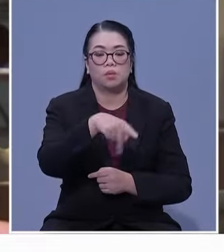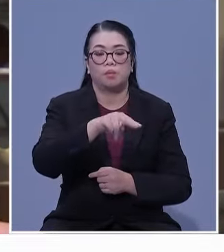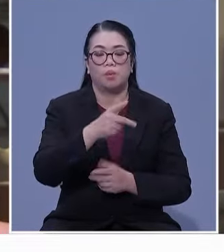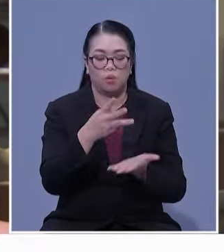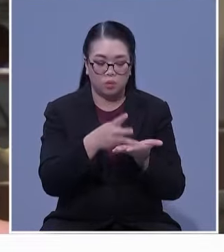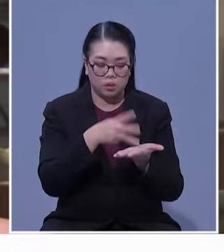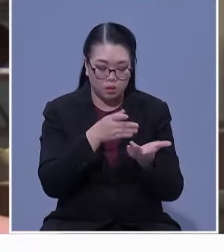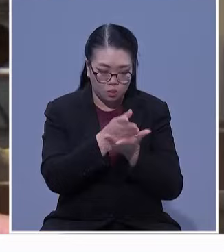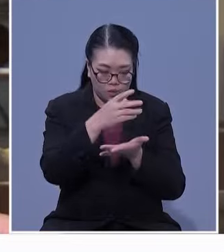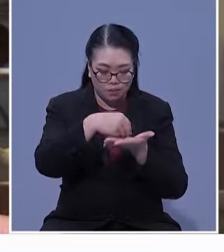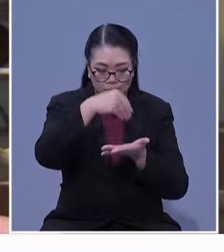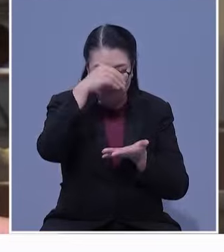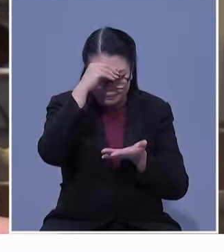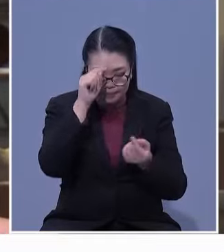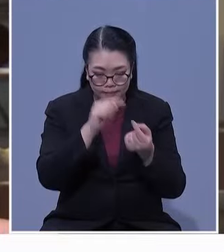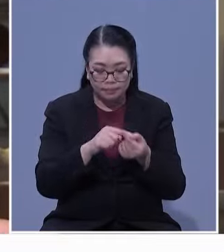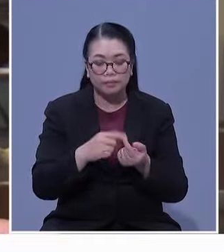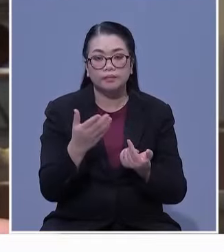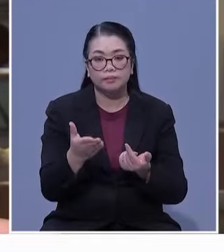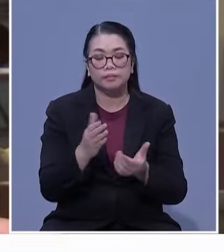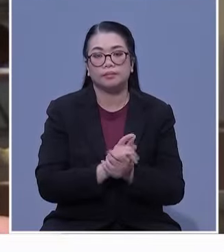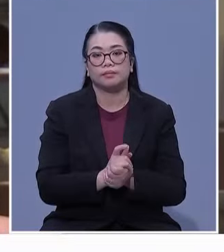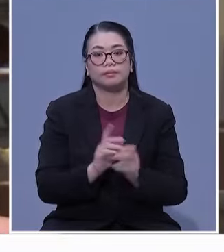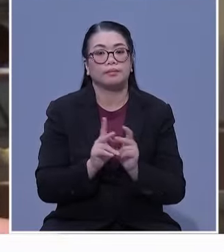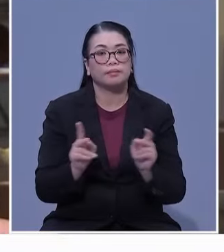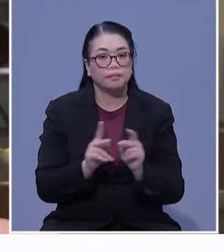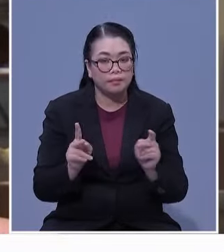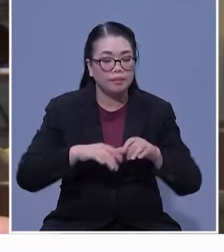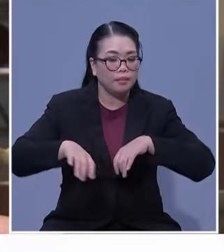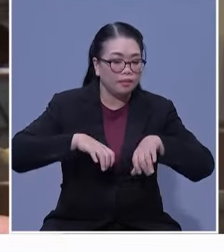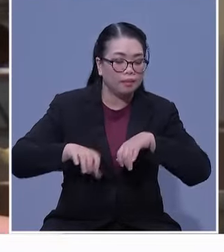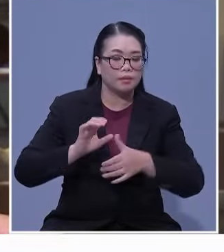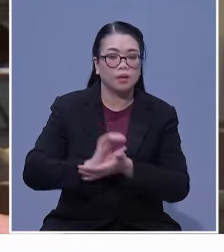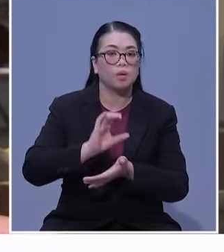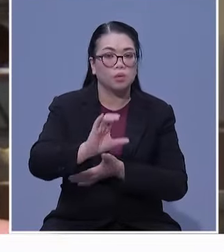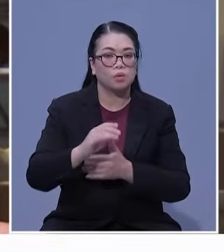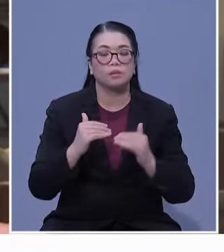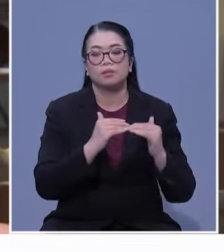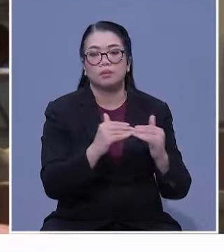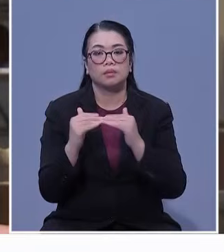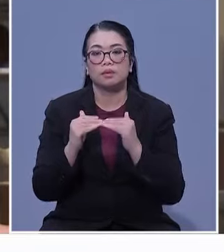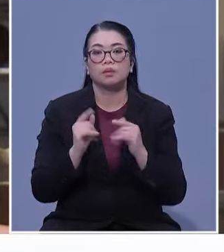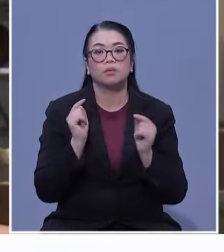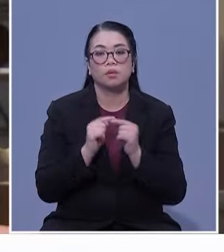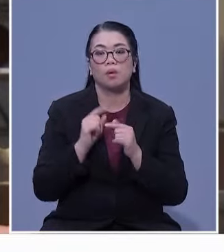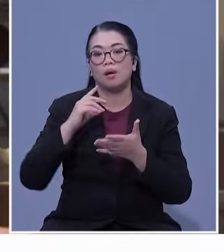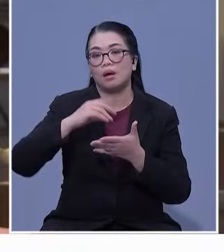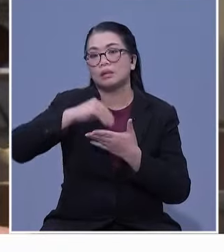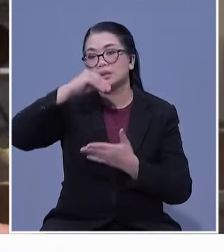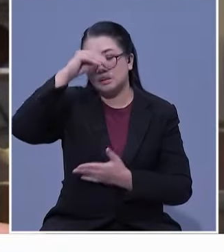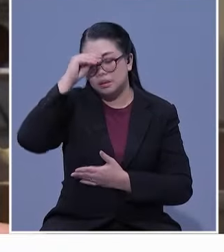นักวิชาการด้านการศึกษาในฐานะที่ท่านเป็นกรรมการบริหารกองทุนเพื่อความเสมอภาคทางการศึกษาหรือว่า